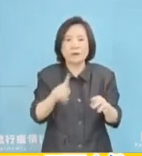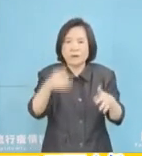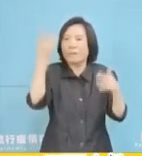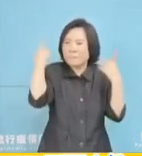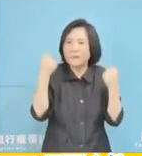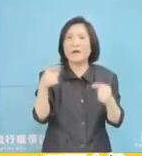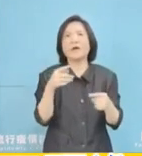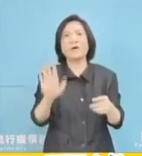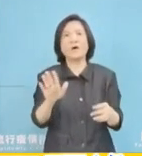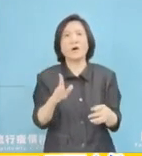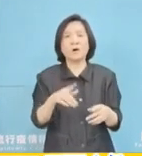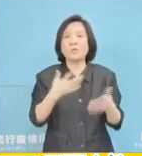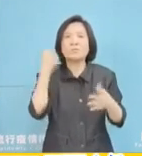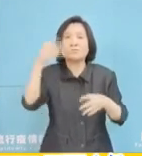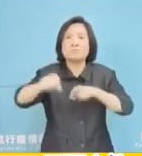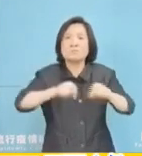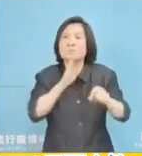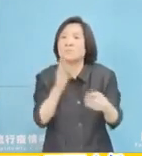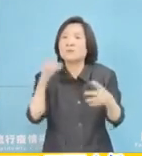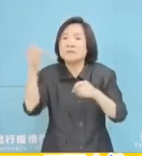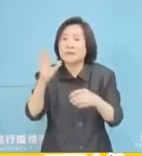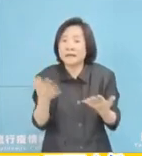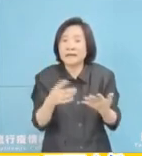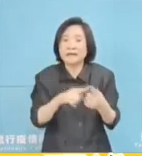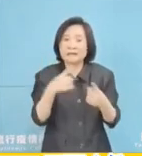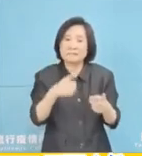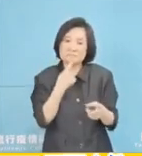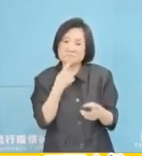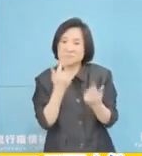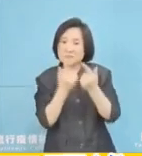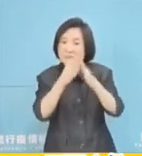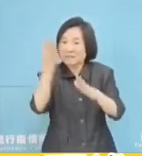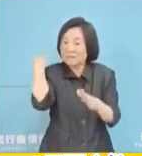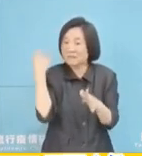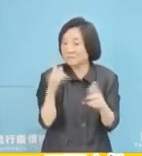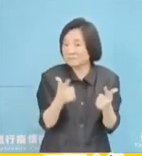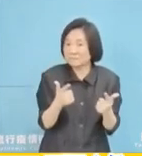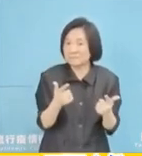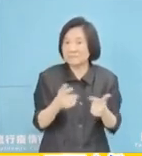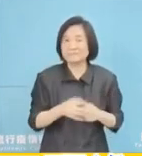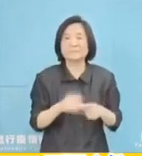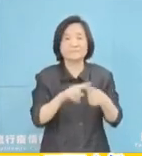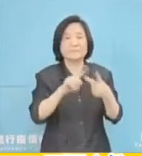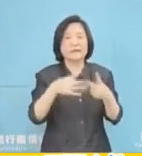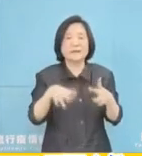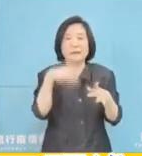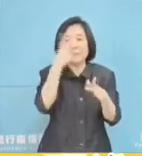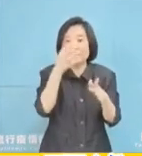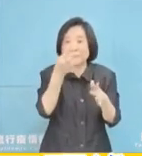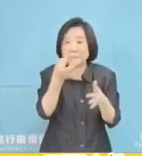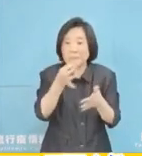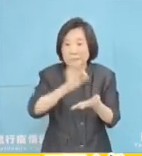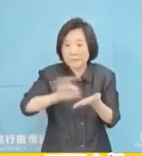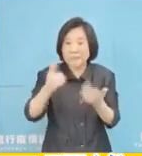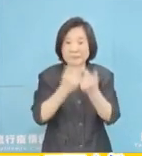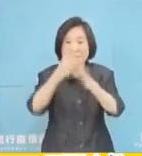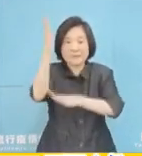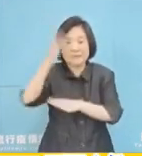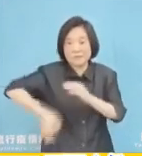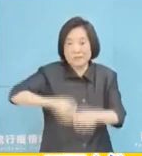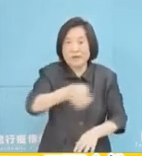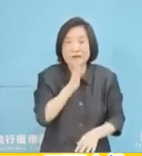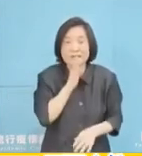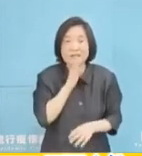家一直在做的吗？为什么是新的政策？并且质疑难道台北市之前没有做？另外筛检的费用是否由市府来负